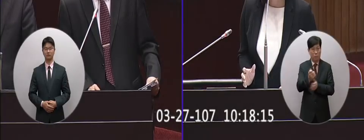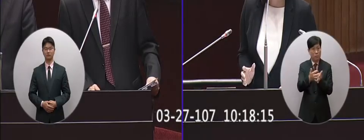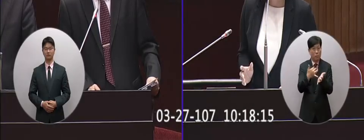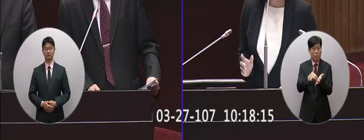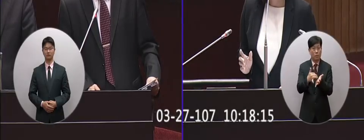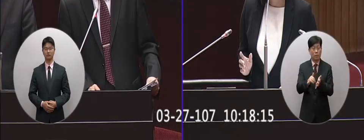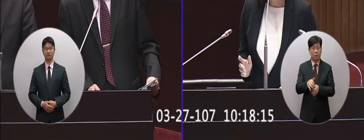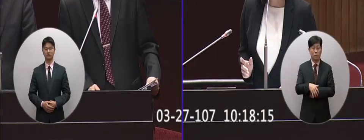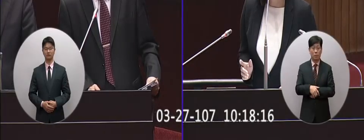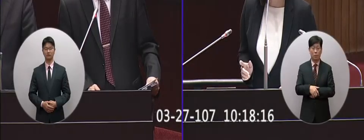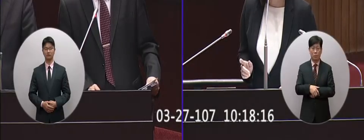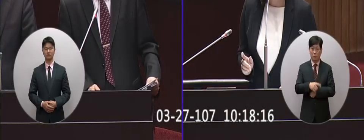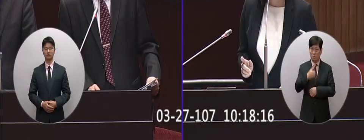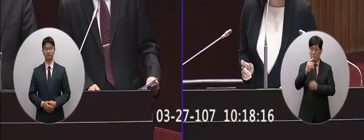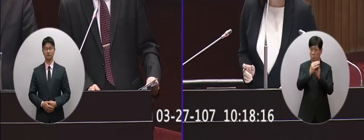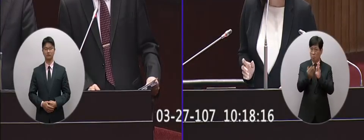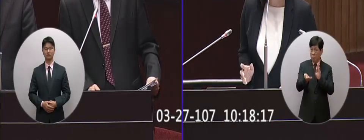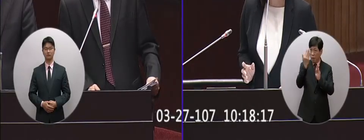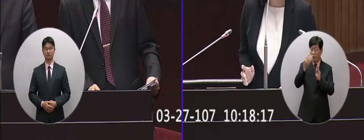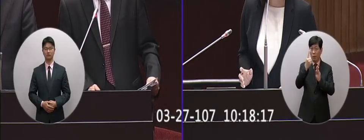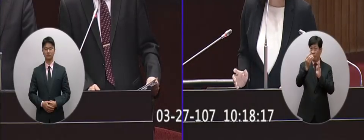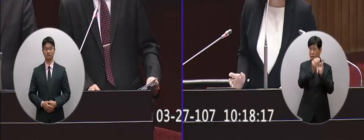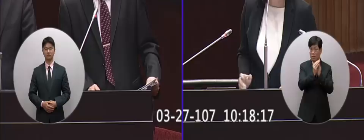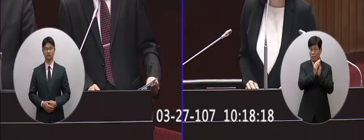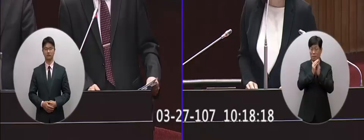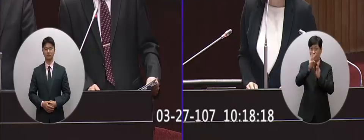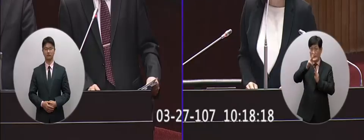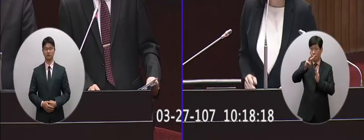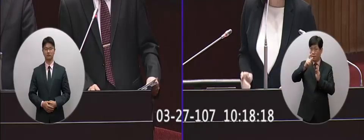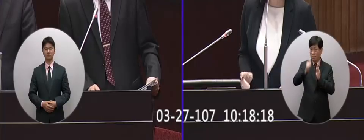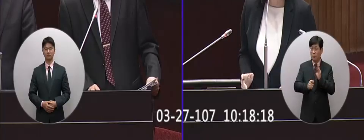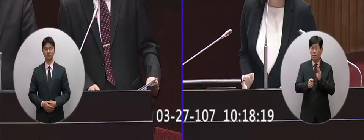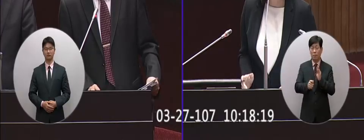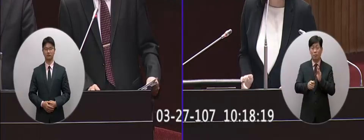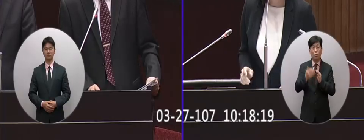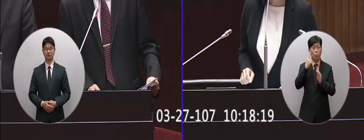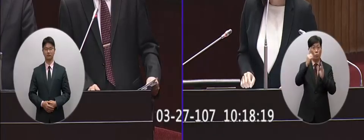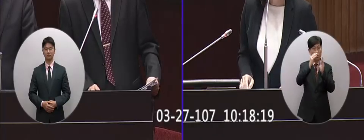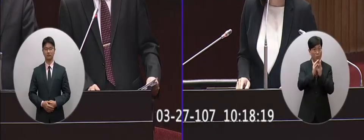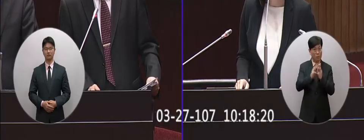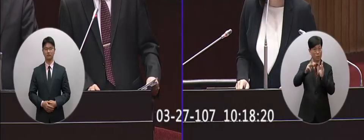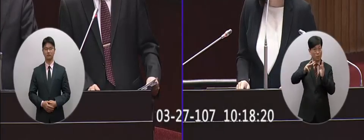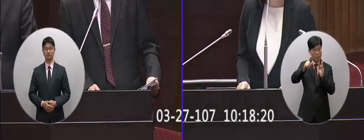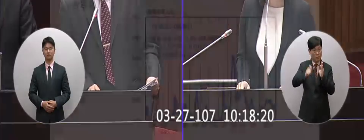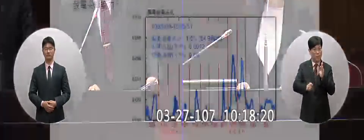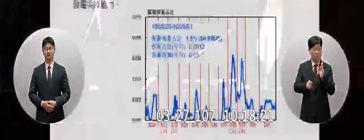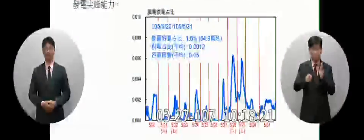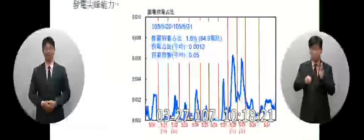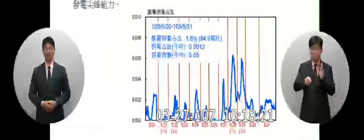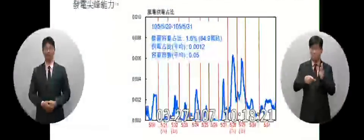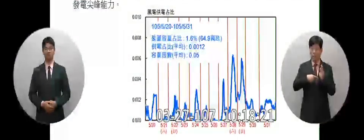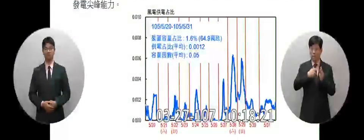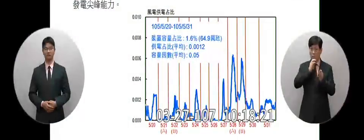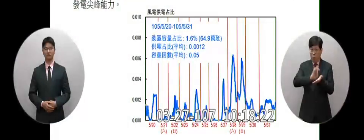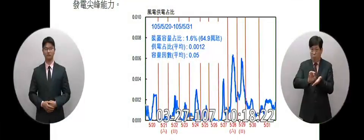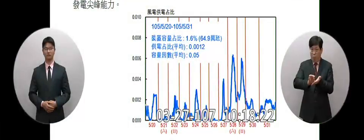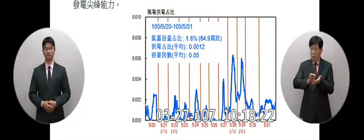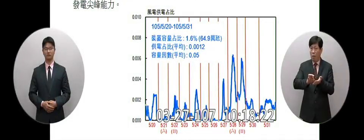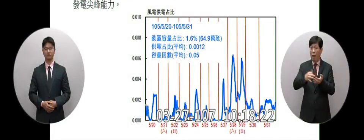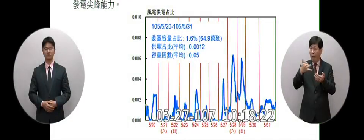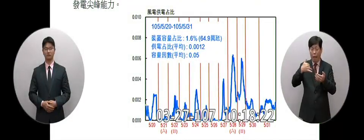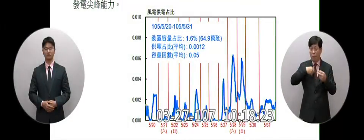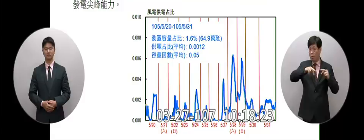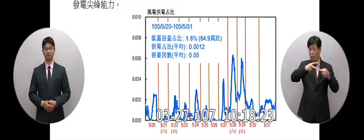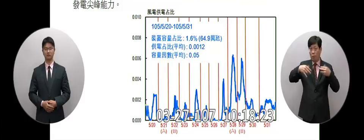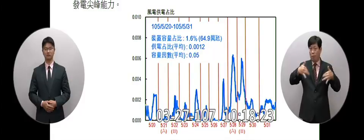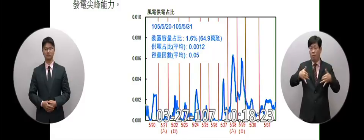算，上造1兆3000亿出估啦，1兆3000亿，这些还只是建制成本哦，它还不算维